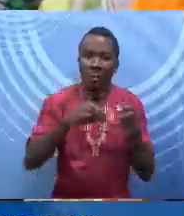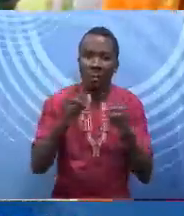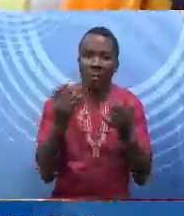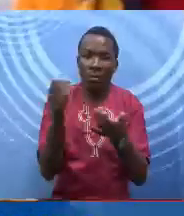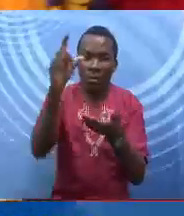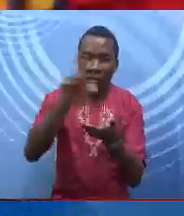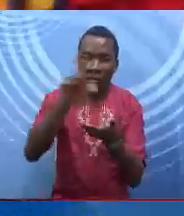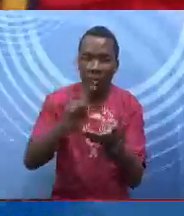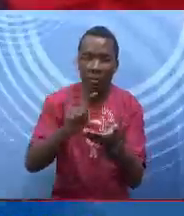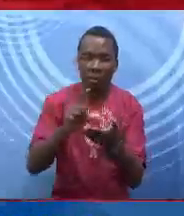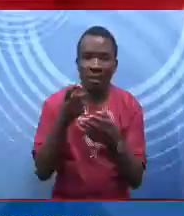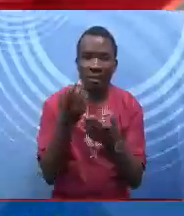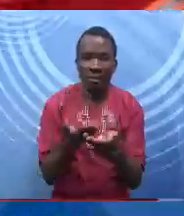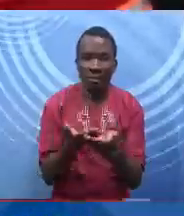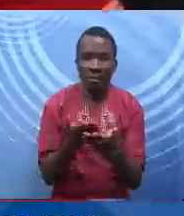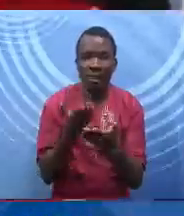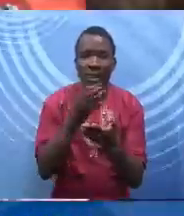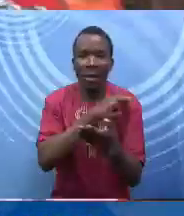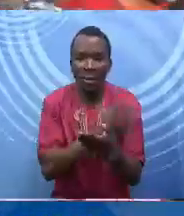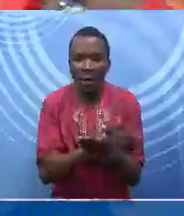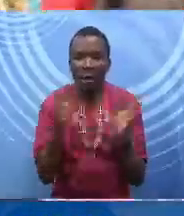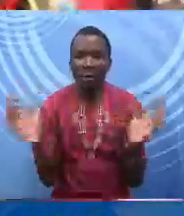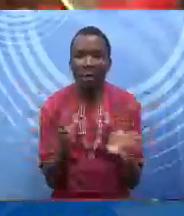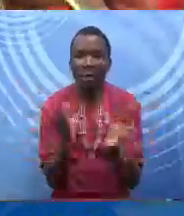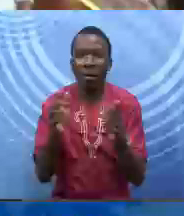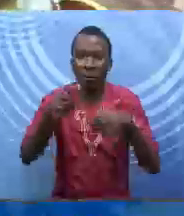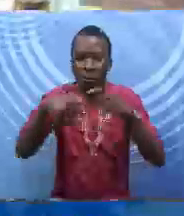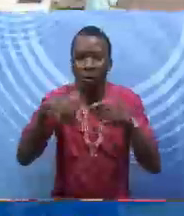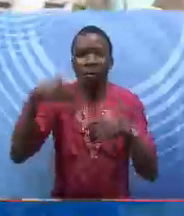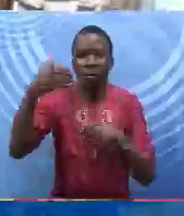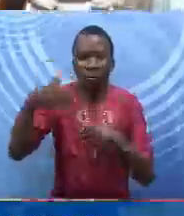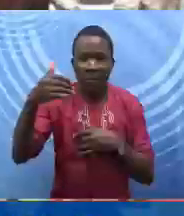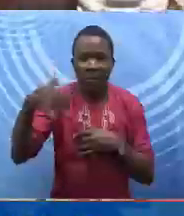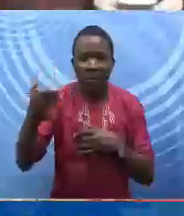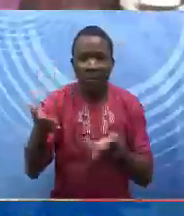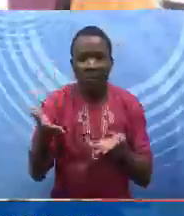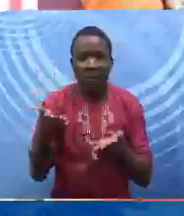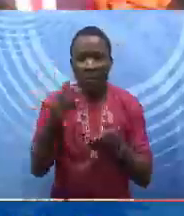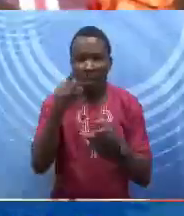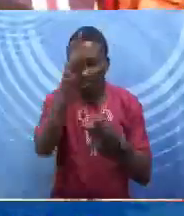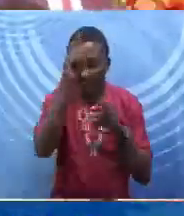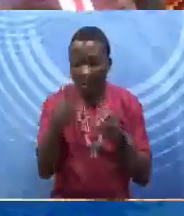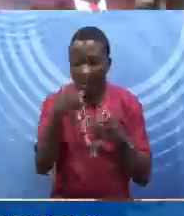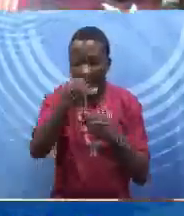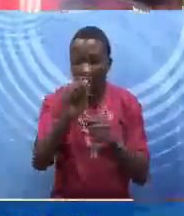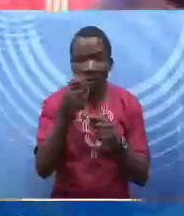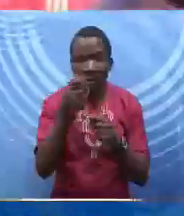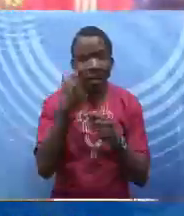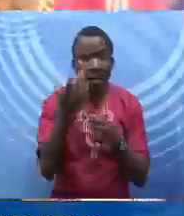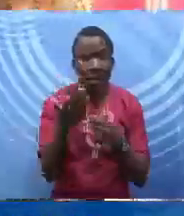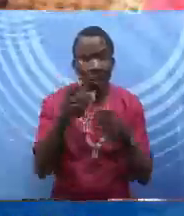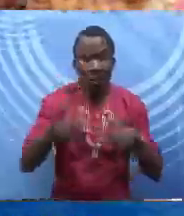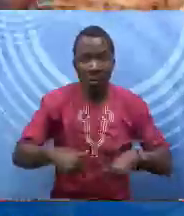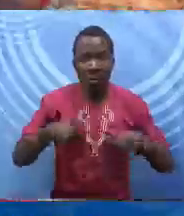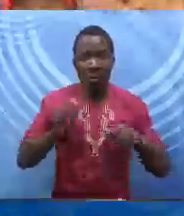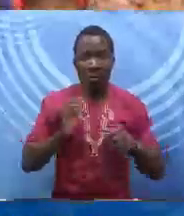bubagabanutse. Imbaraga ni uguhoza ubukangurambaga, ni uguhoza kuko n'ubundi abaturage babivuga nibo n'ubundi bireba, kandi ni ubuzima